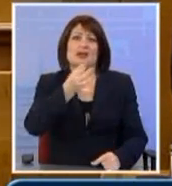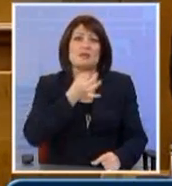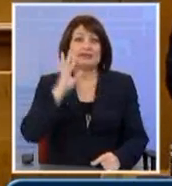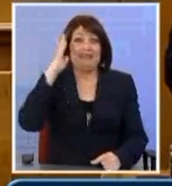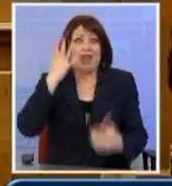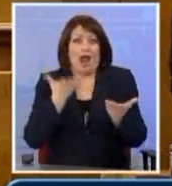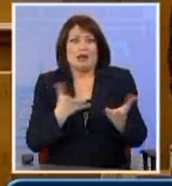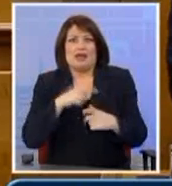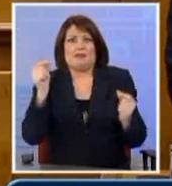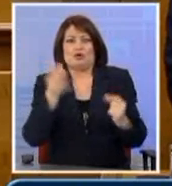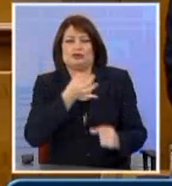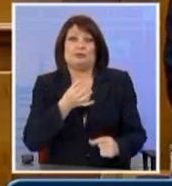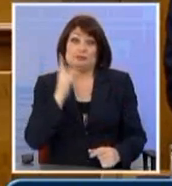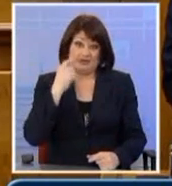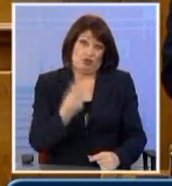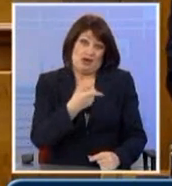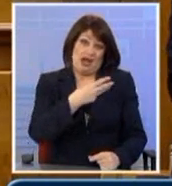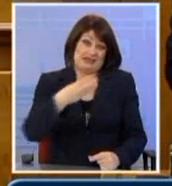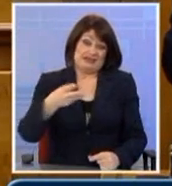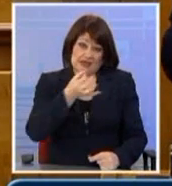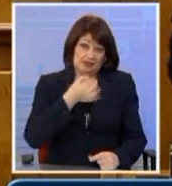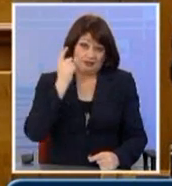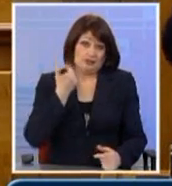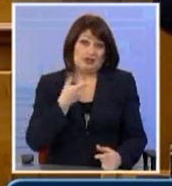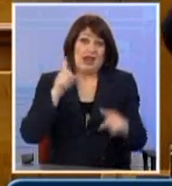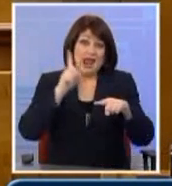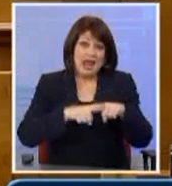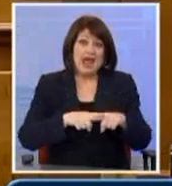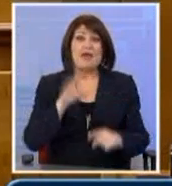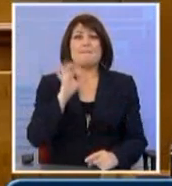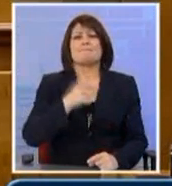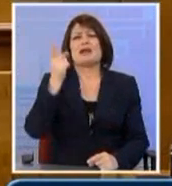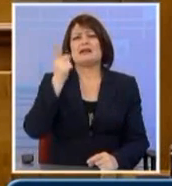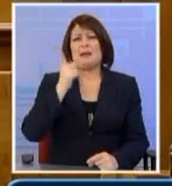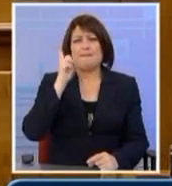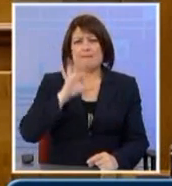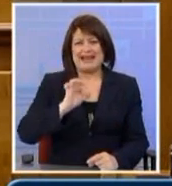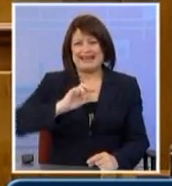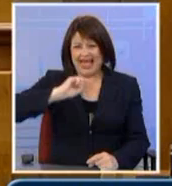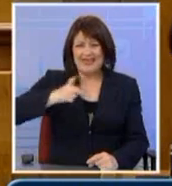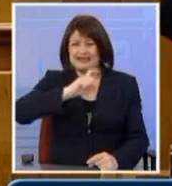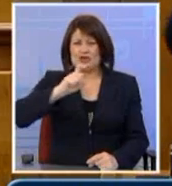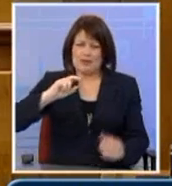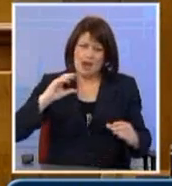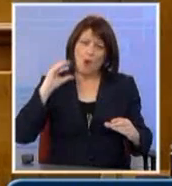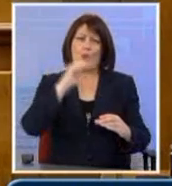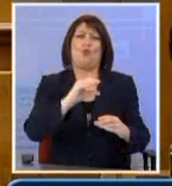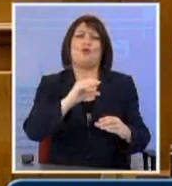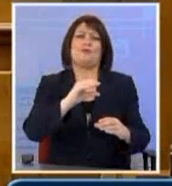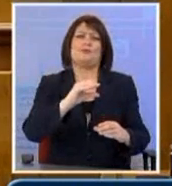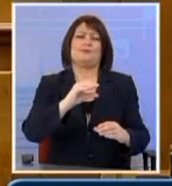της Κύπρου, ενώ ξέρετε πάρα πολύ καλά ότι η Ελλάδα πήρε 50 δισεκατομμύρια για τις τράπεζες και τις